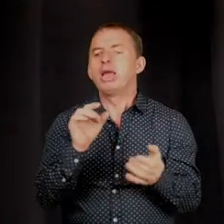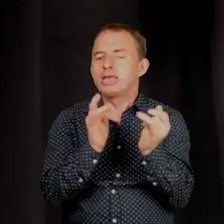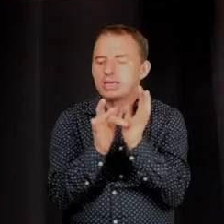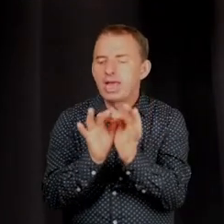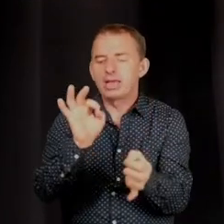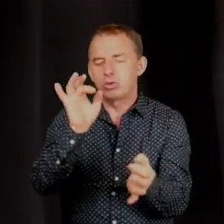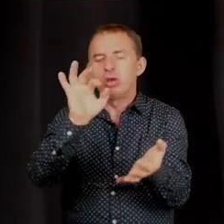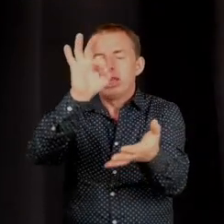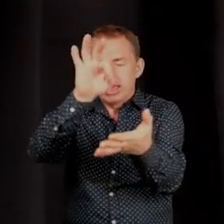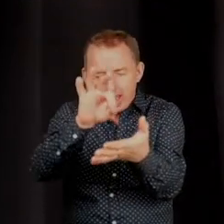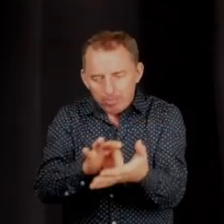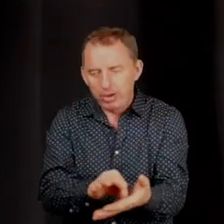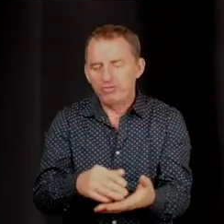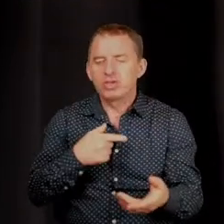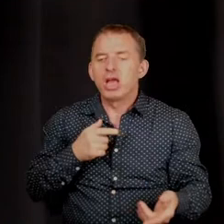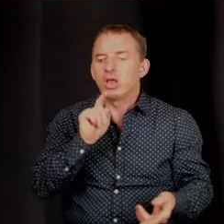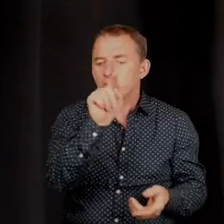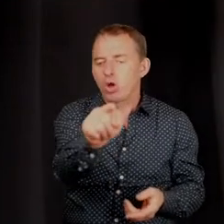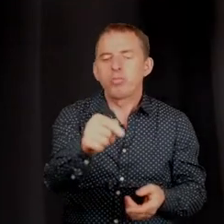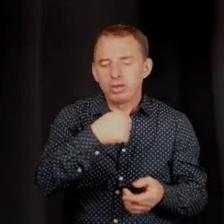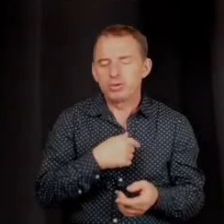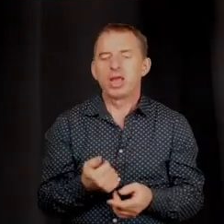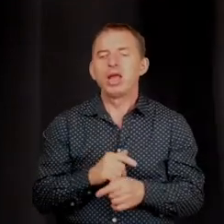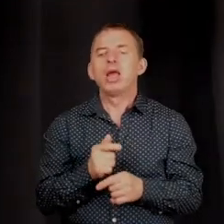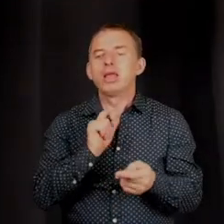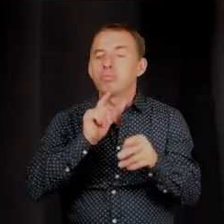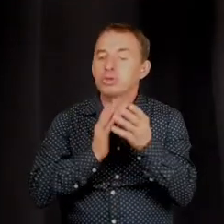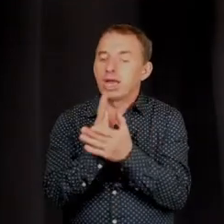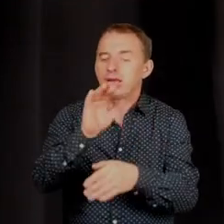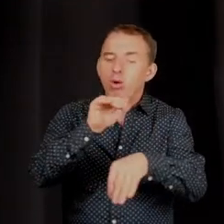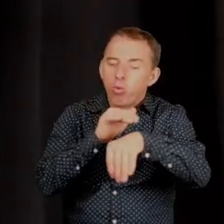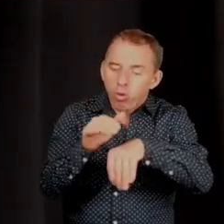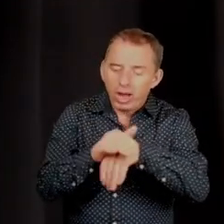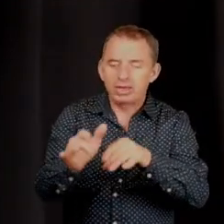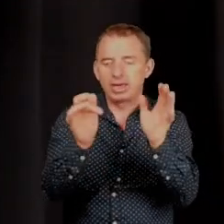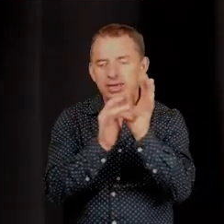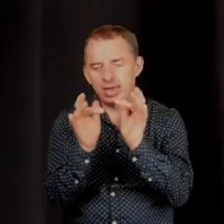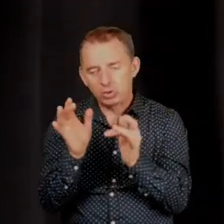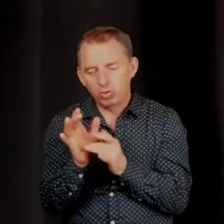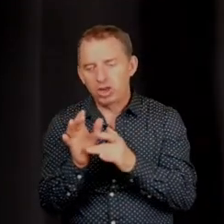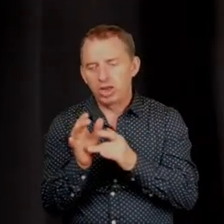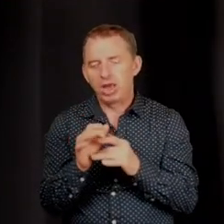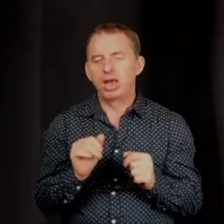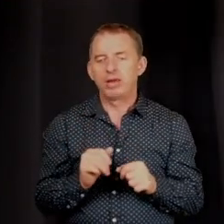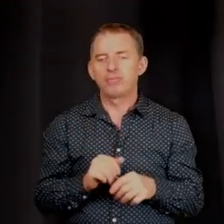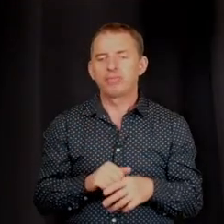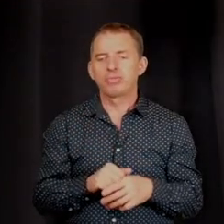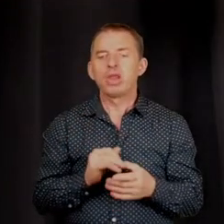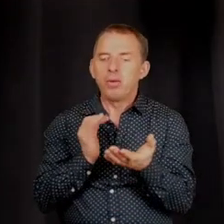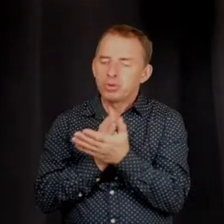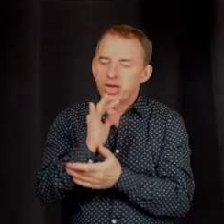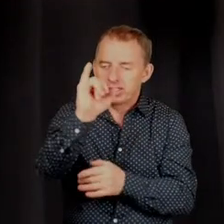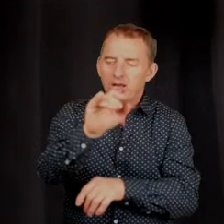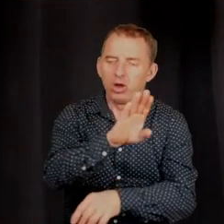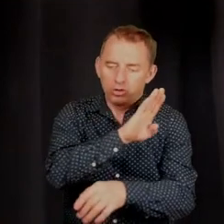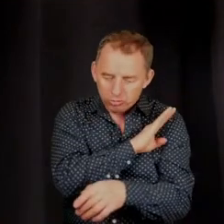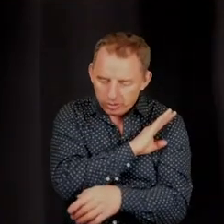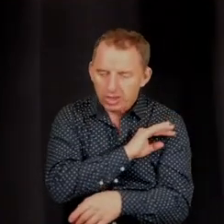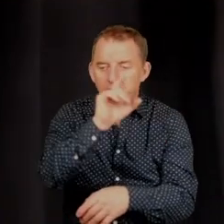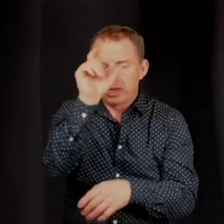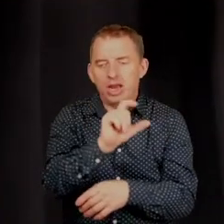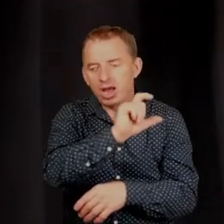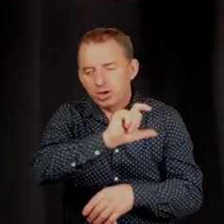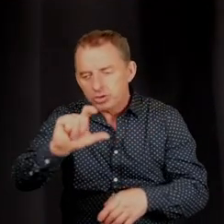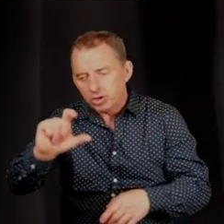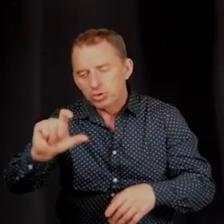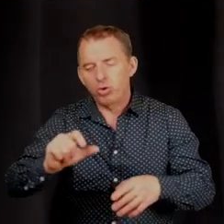nas, that through his grace, że przez jego łaskę, because of his death on the cross, że przez jego śmierć na krzyżu, we can